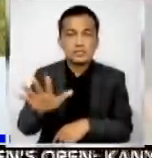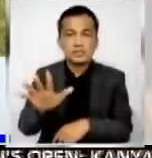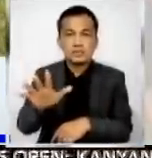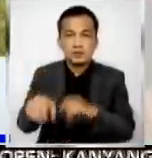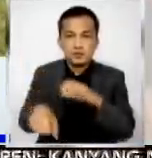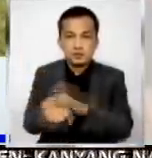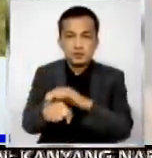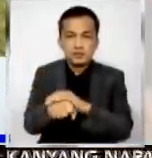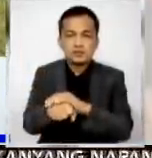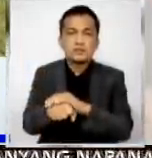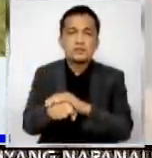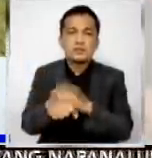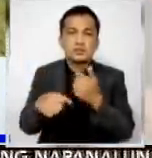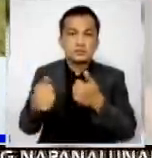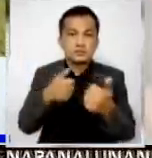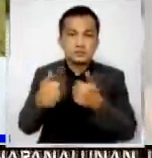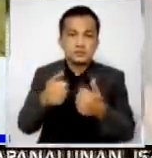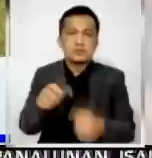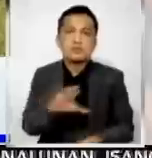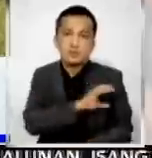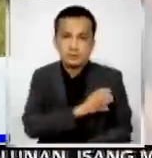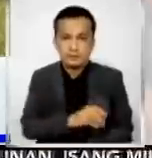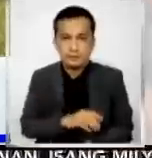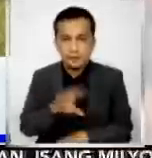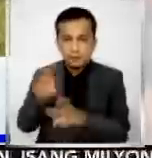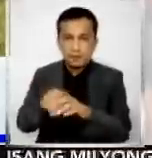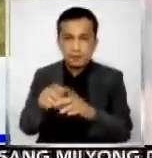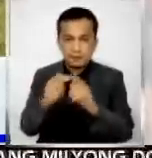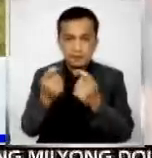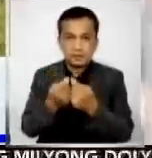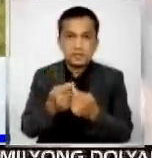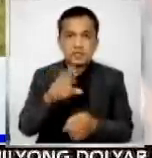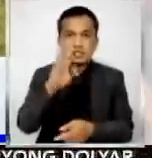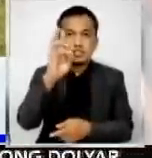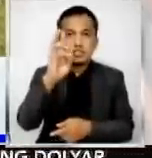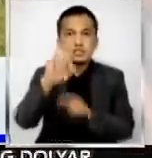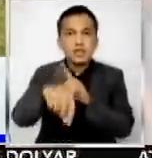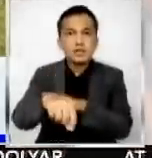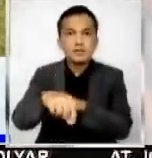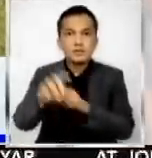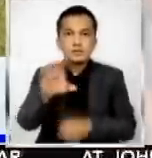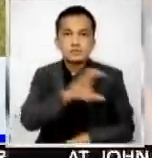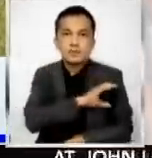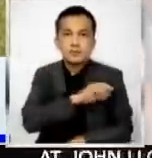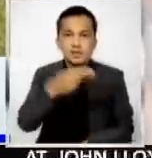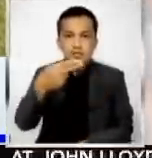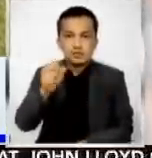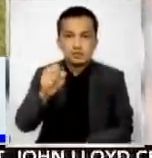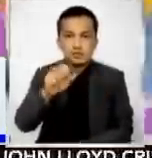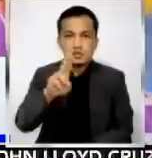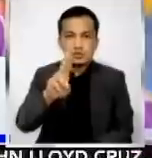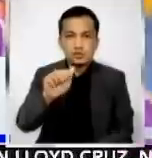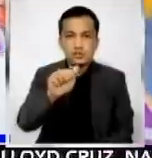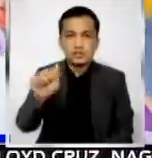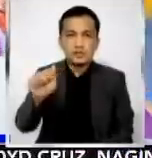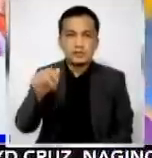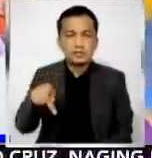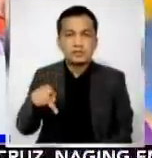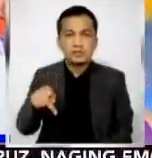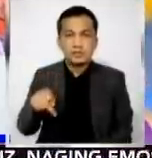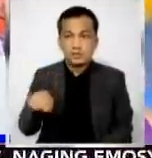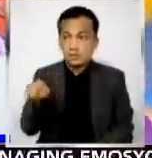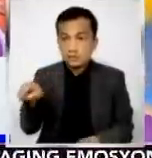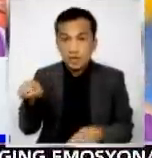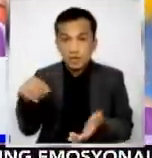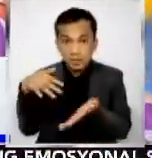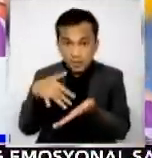Championships. Bahagi rin siya ng kuponang 6-time champion sa UAAP High School Football. Habang nag-aaral, virtual sa